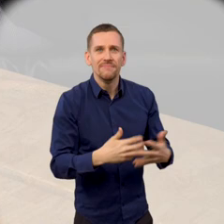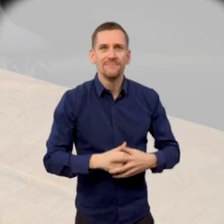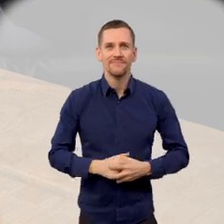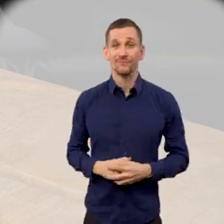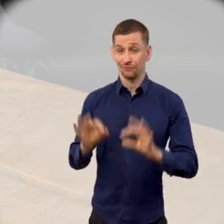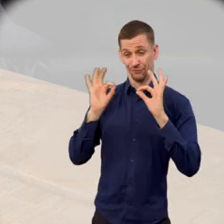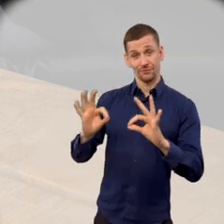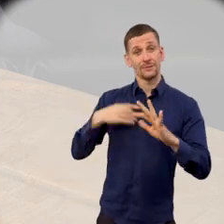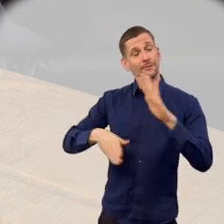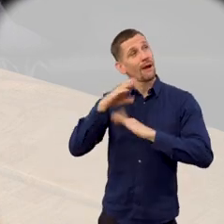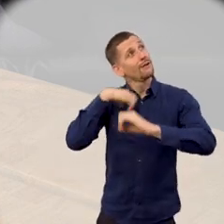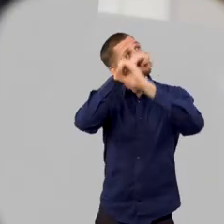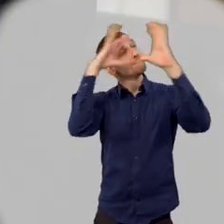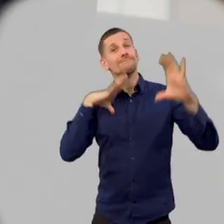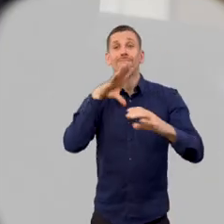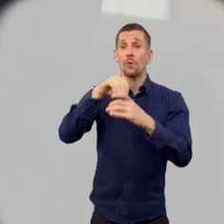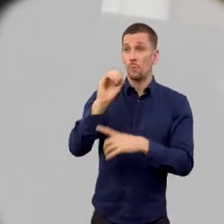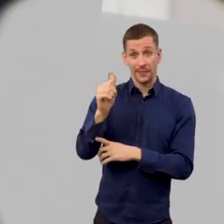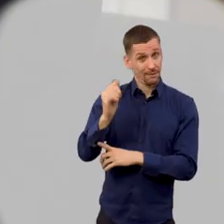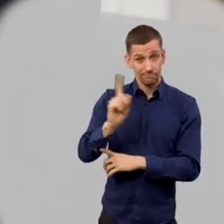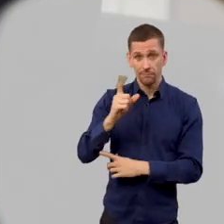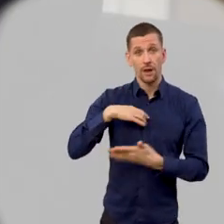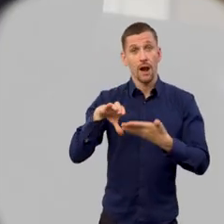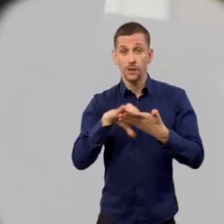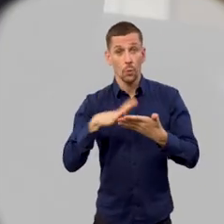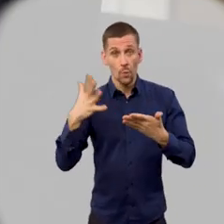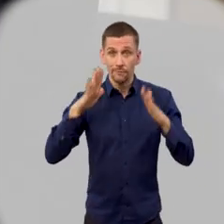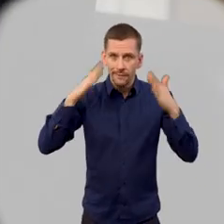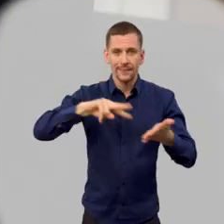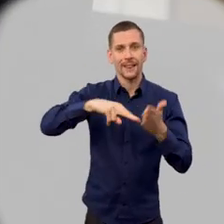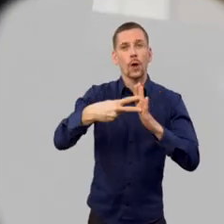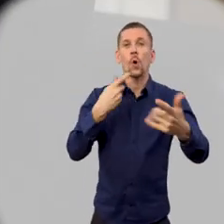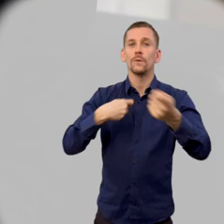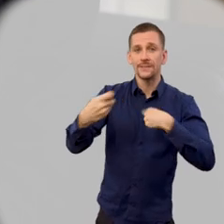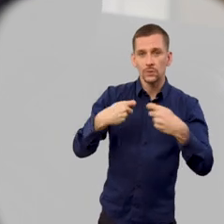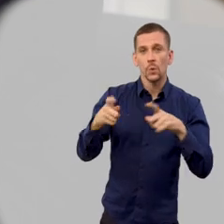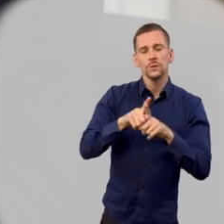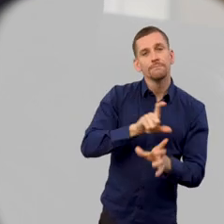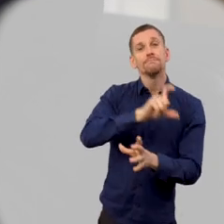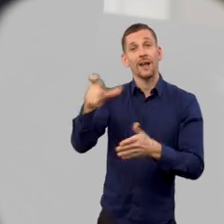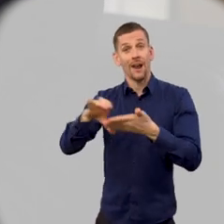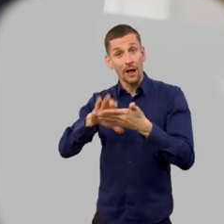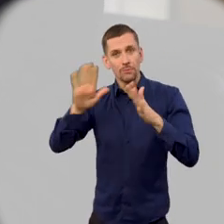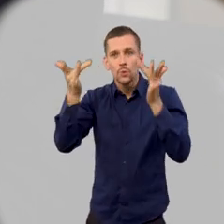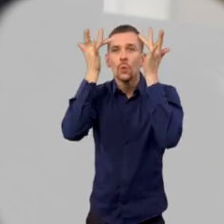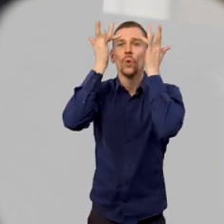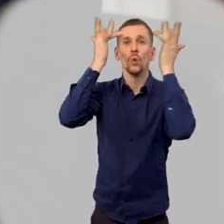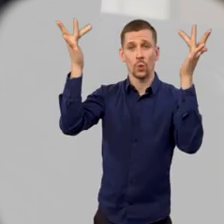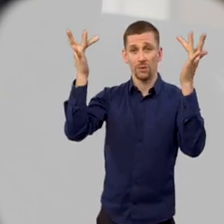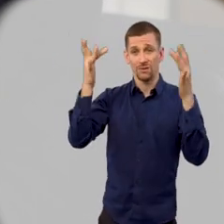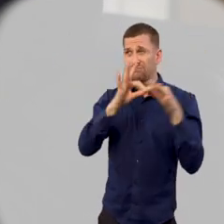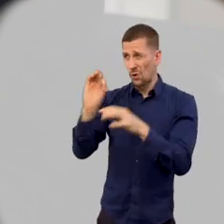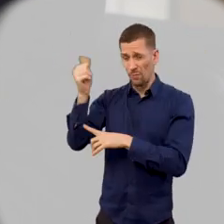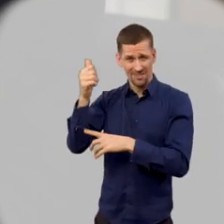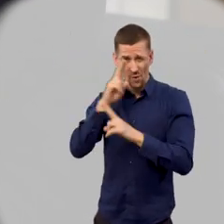Effectivement, je n'étais pas destinée au numérique, puisque j'ai commencé par une licence technique de commercialisation. Et ensuite, j'ai été fait une